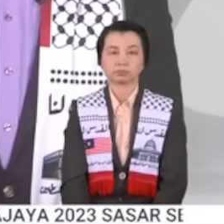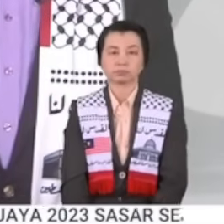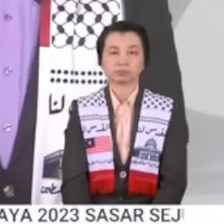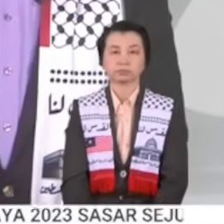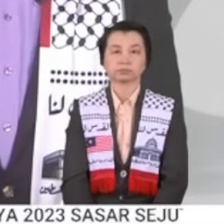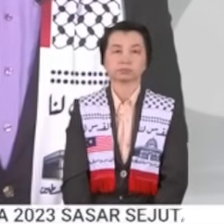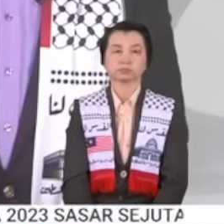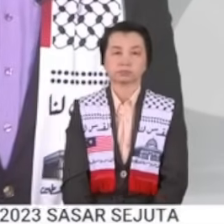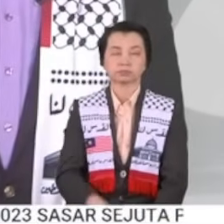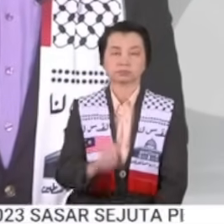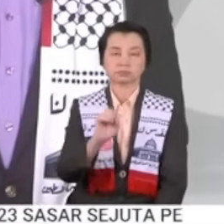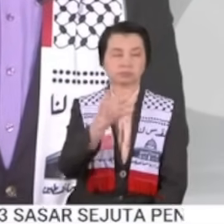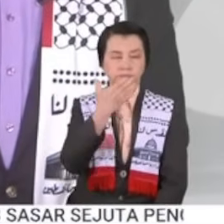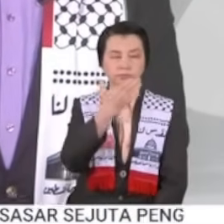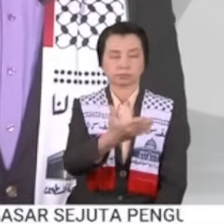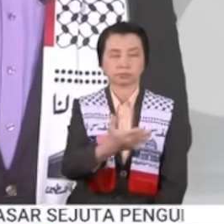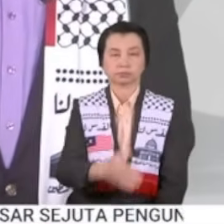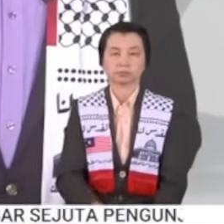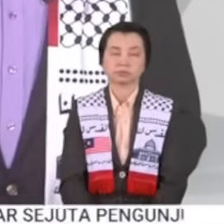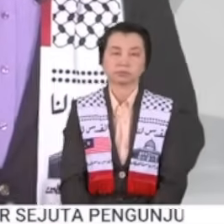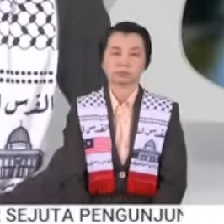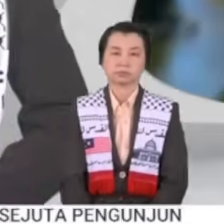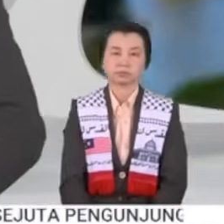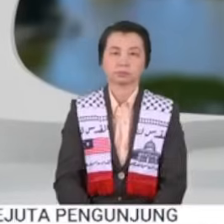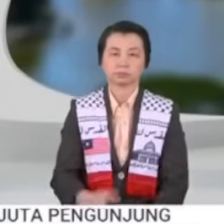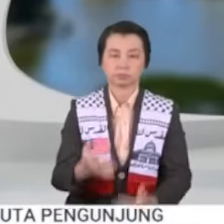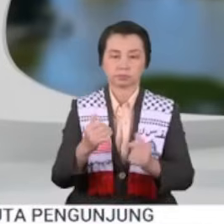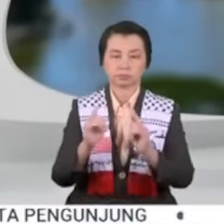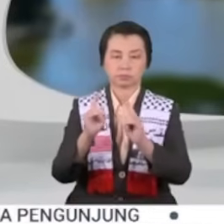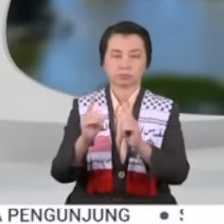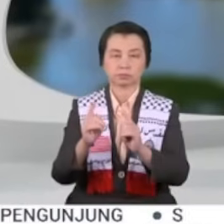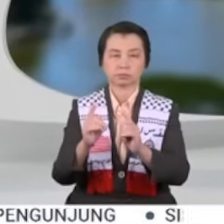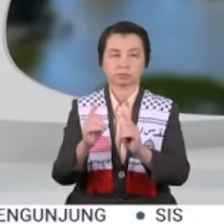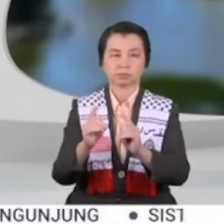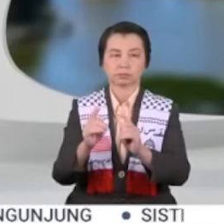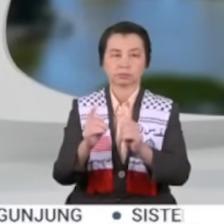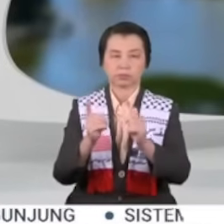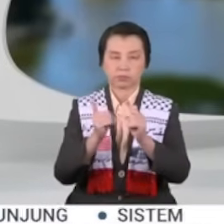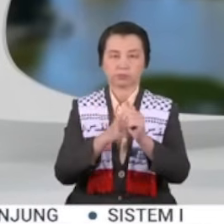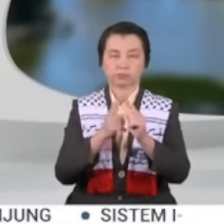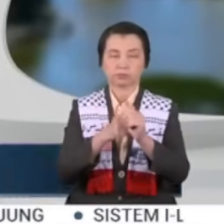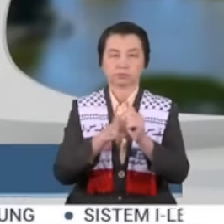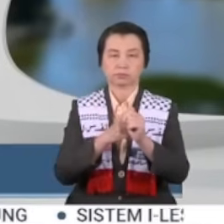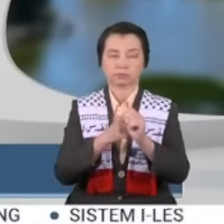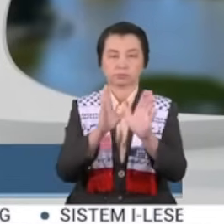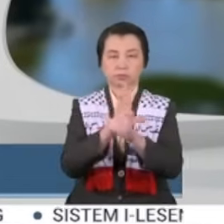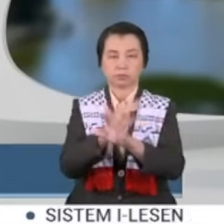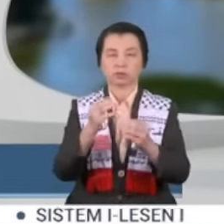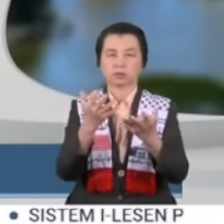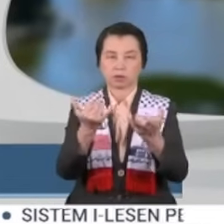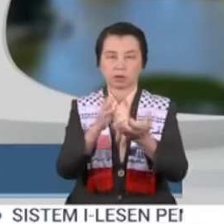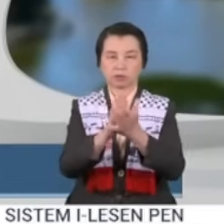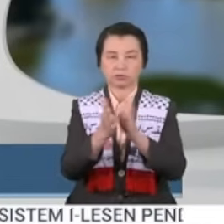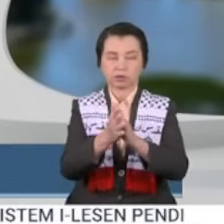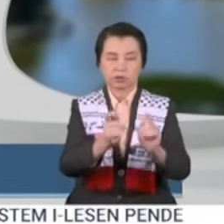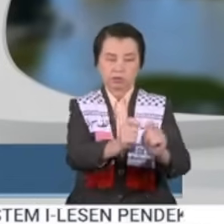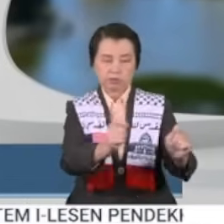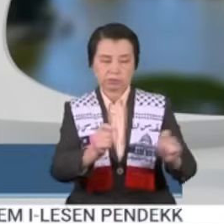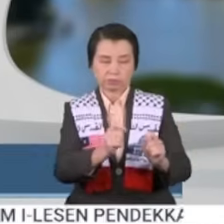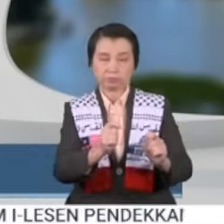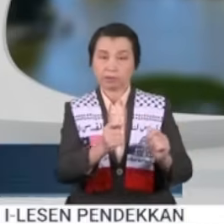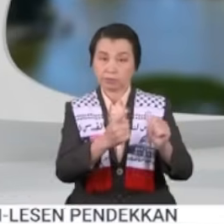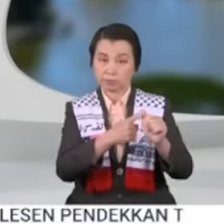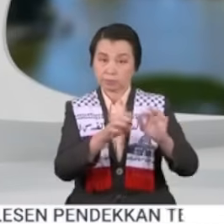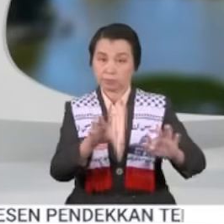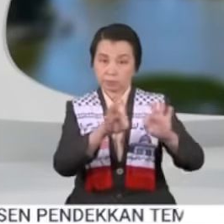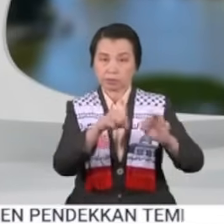Bu baik terima kasih Sahi kita ke perkembangan ini terlebih dahulu Sarawak berhasrat menjadi destinasi utama